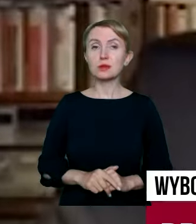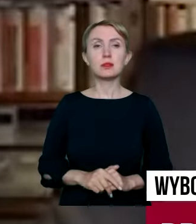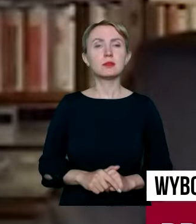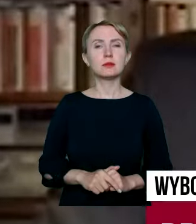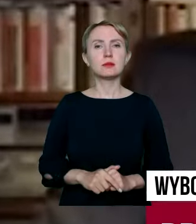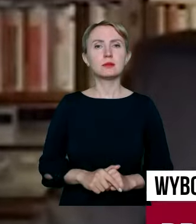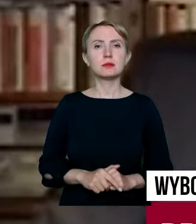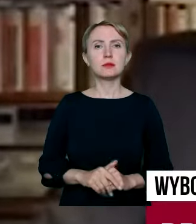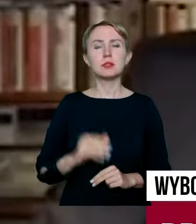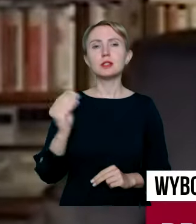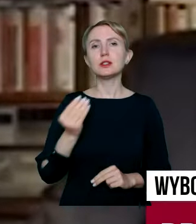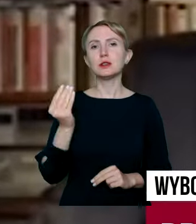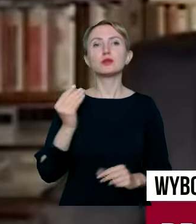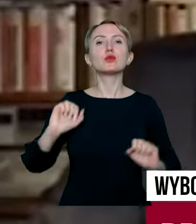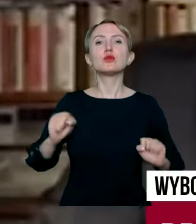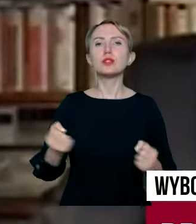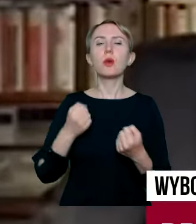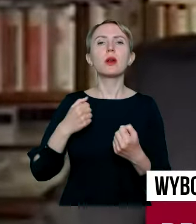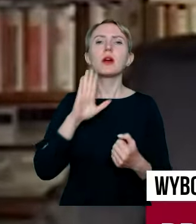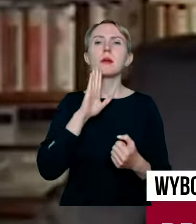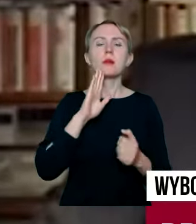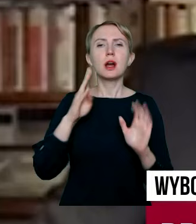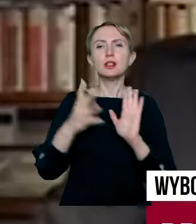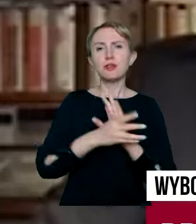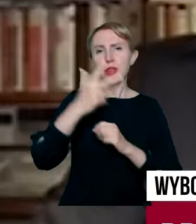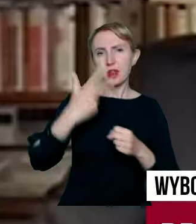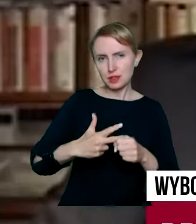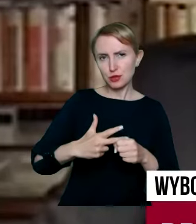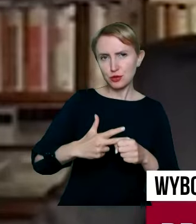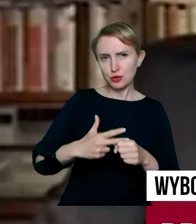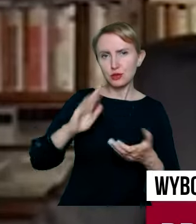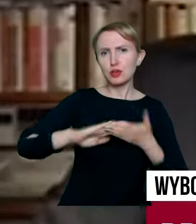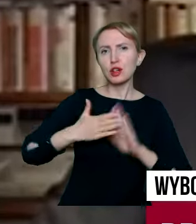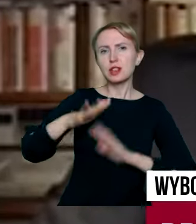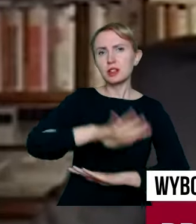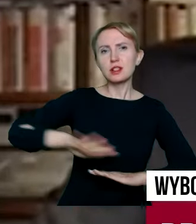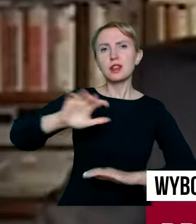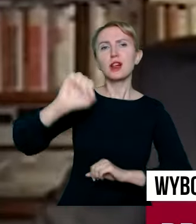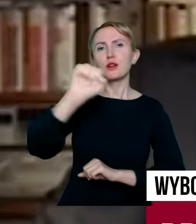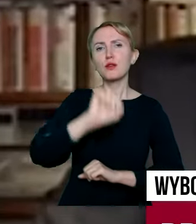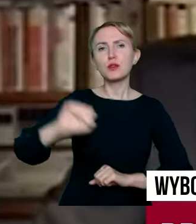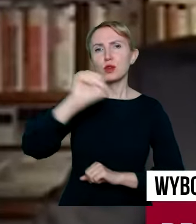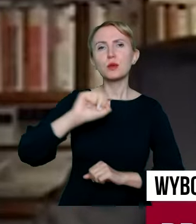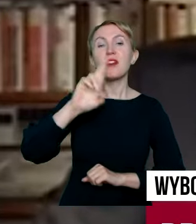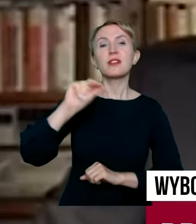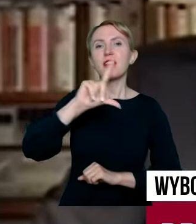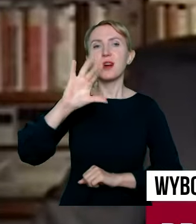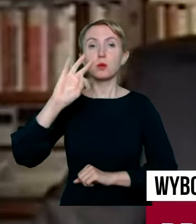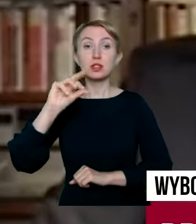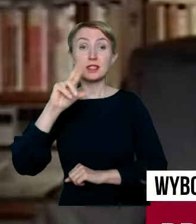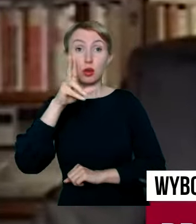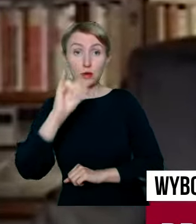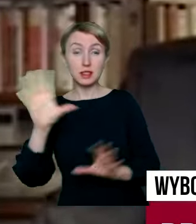do jakiejś agitacji, działań. Zdaje się, że o 19:30 na rynku wrocławskim Rafał Trzaskowski pojawi się z